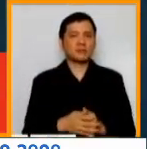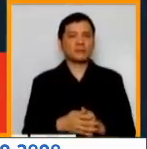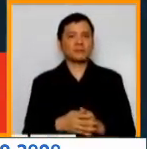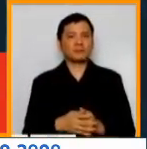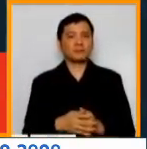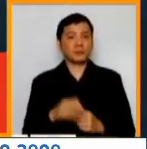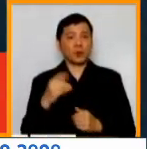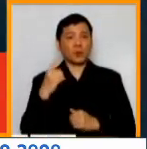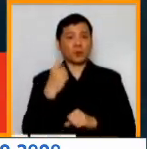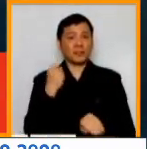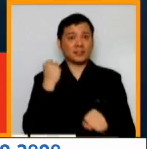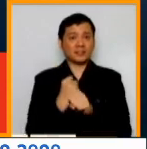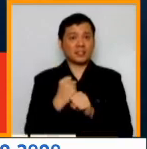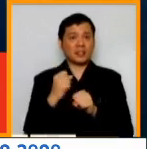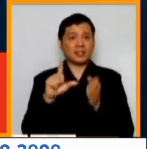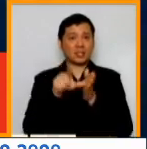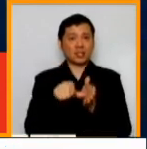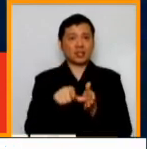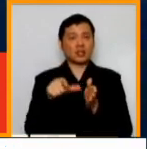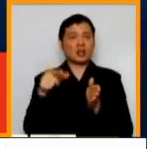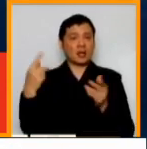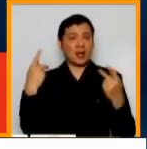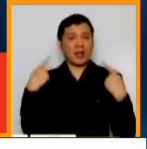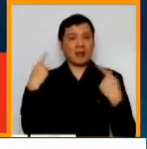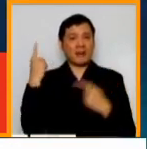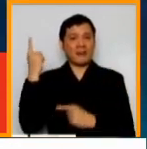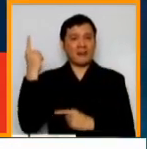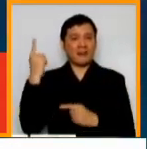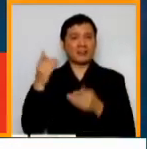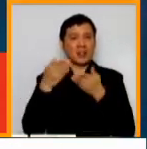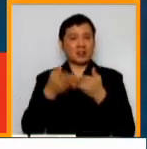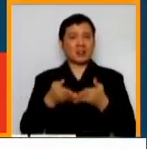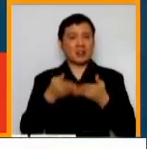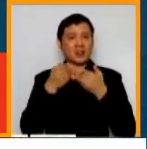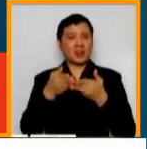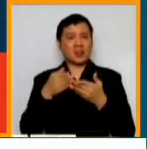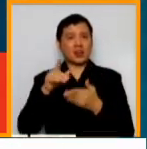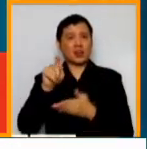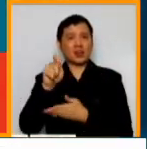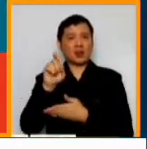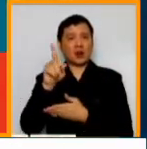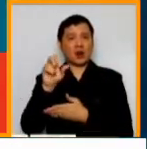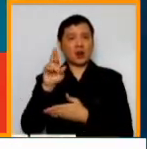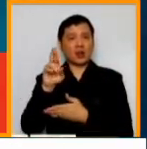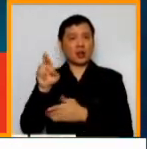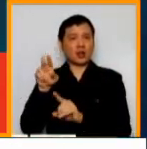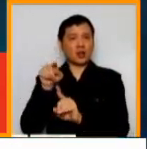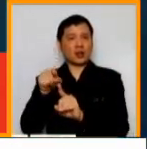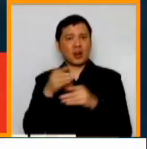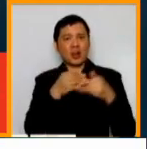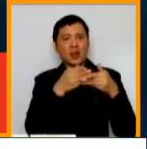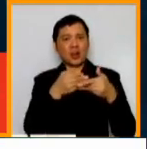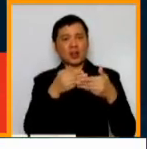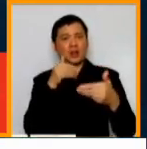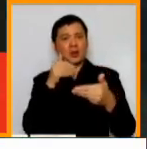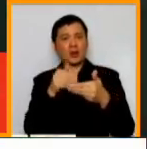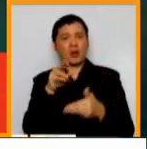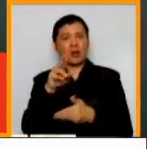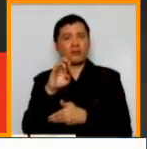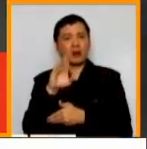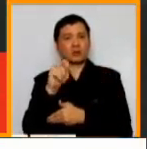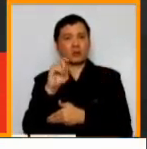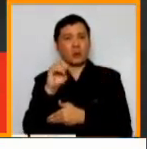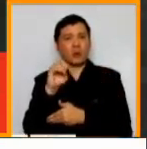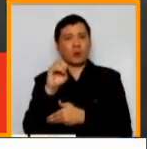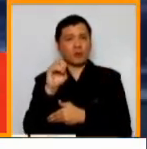boat ng mga Pilipinong mangingisda na Gemver 1 sa West Philippine Sea malapit sa Recto Bank, sinabi ng Department of Justice na hindi